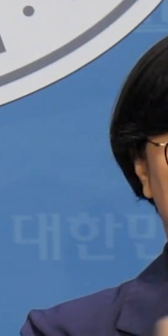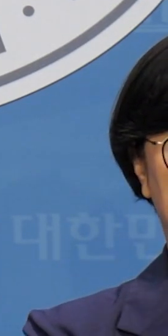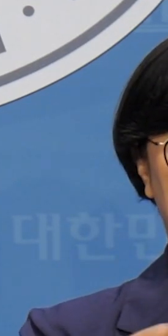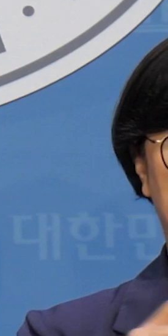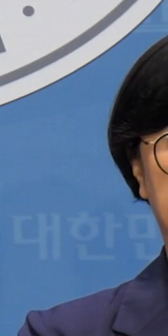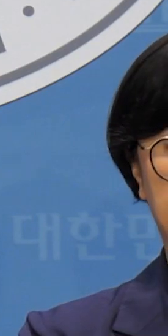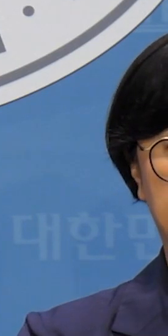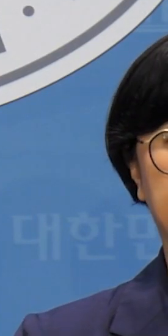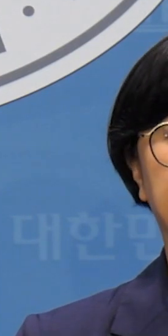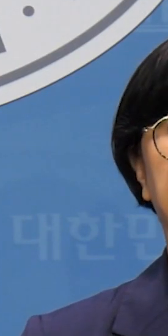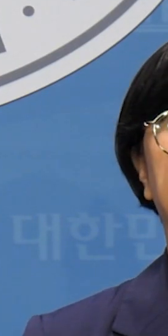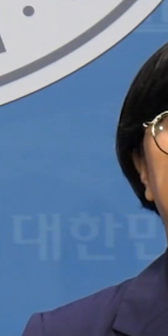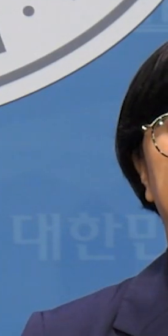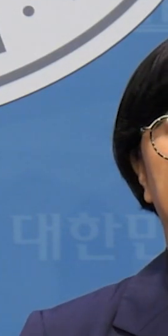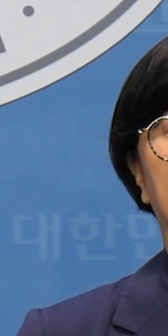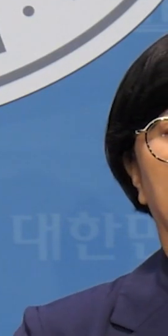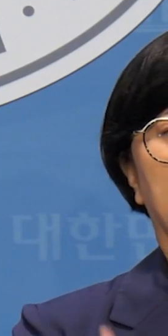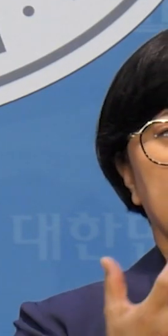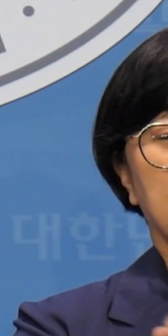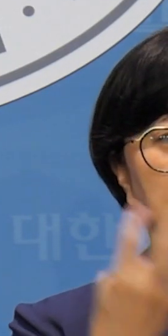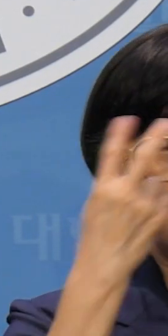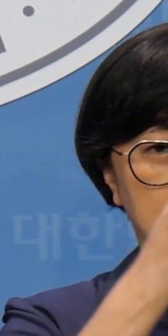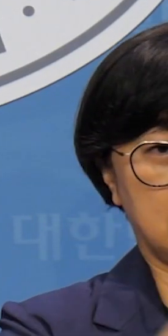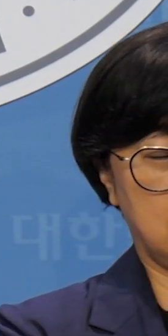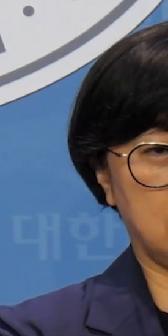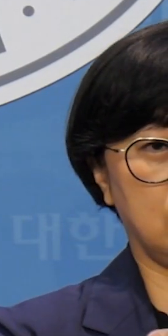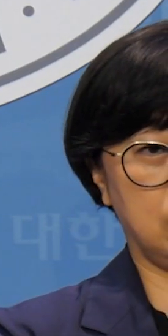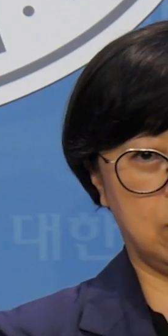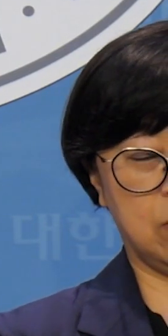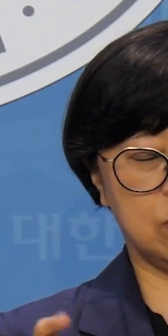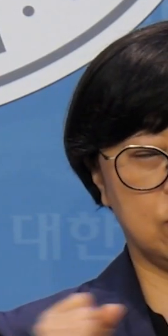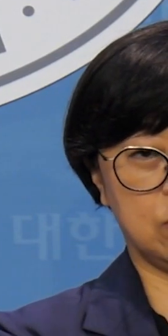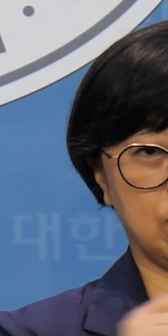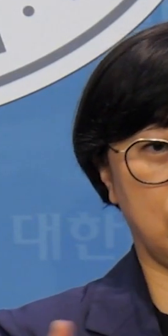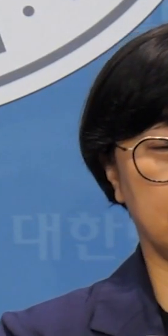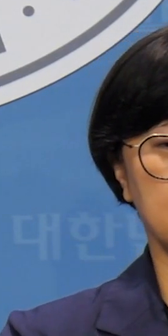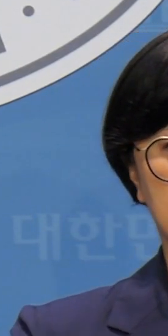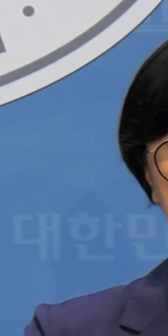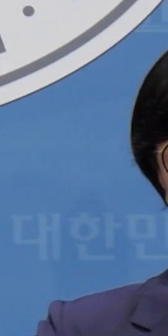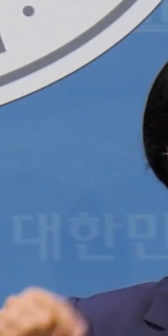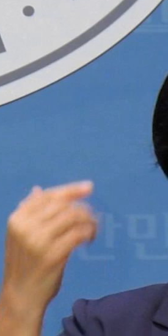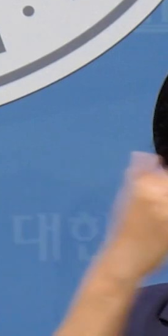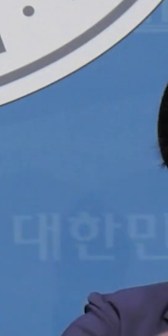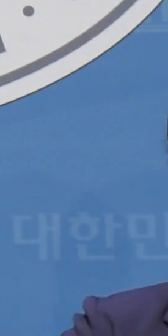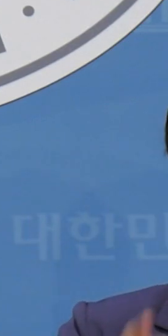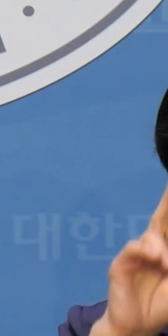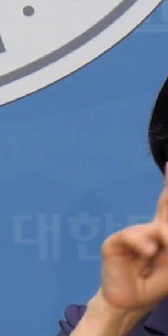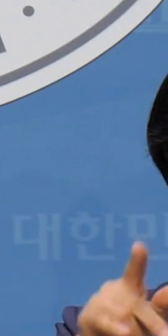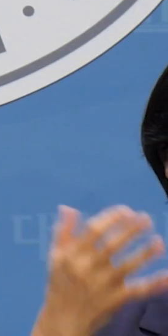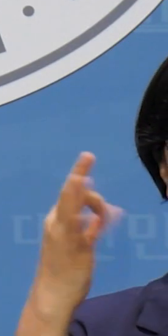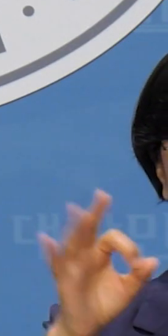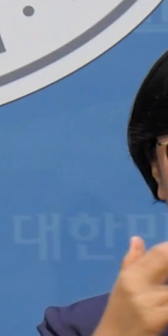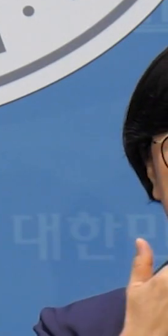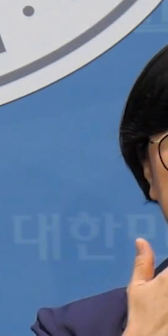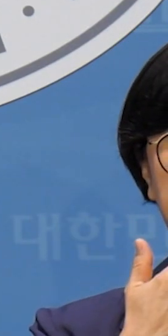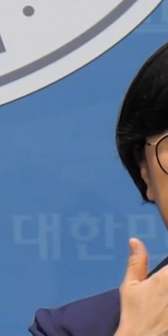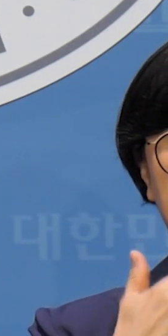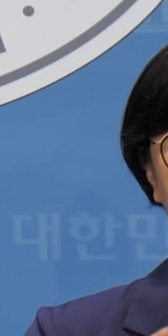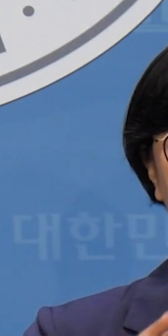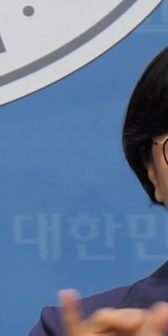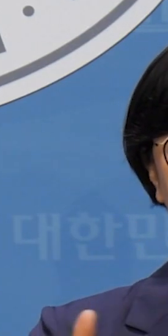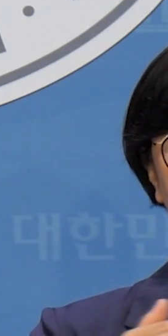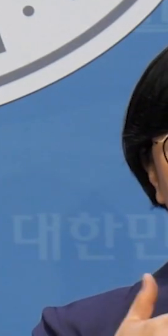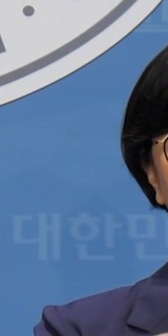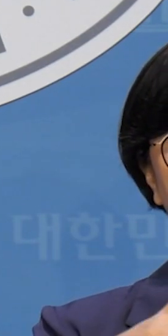드러났습니다. 통계를 조작해야 했던 이유는 하나입니다. 자신들의 정책이 틀렸음을 인정하지 못하고